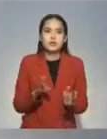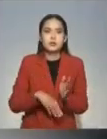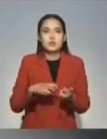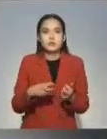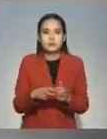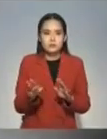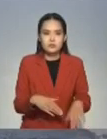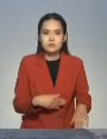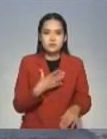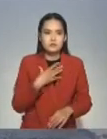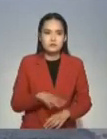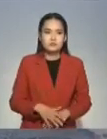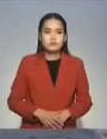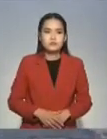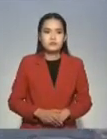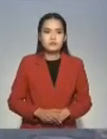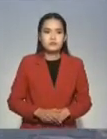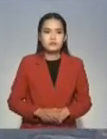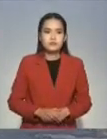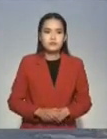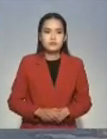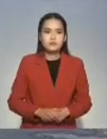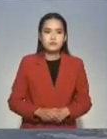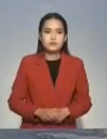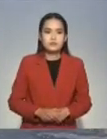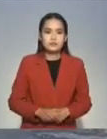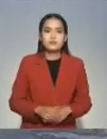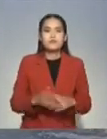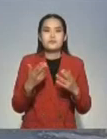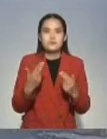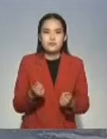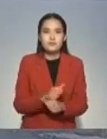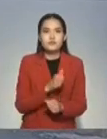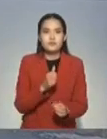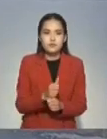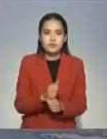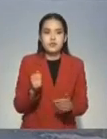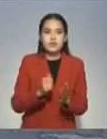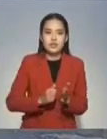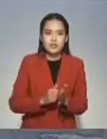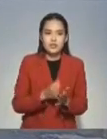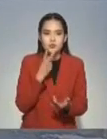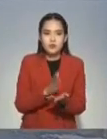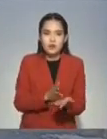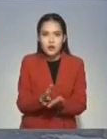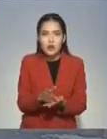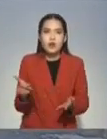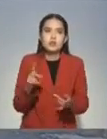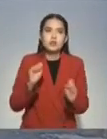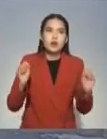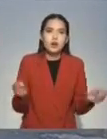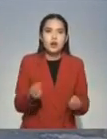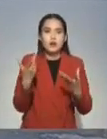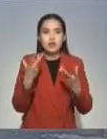не обошлось автомашина марки вас 217030 двигаясь по автодороге